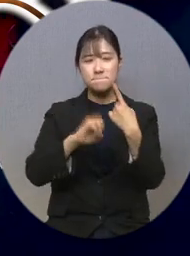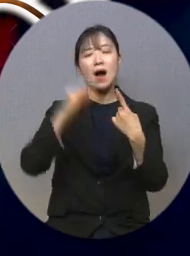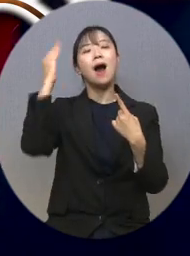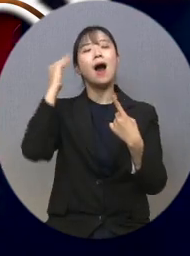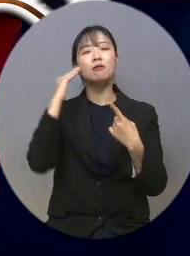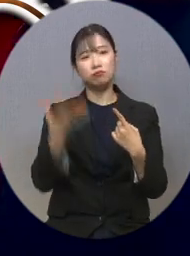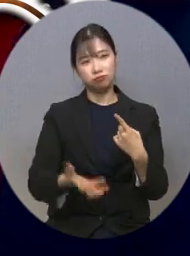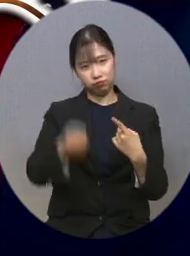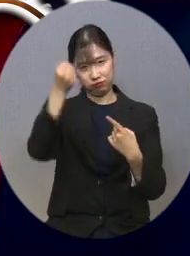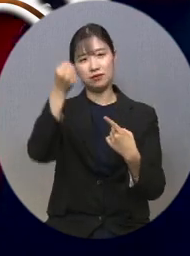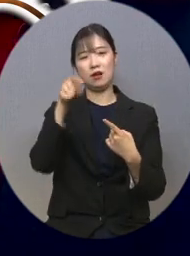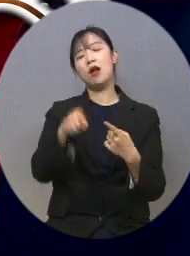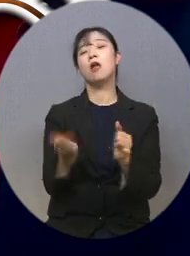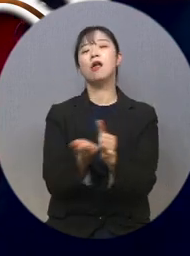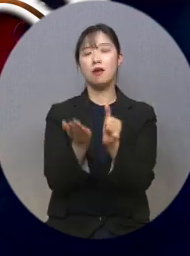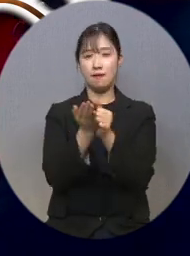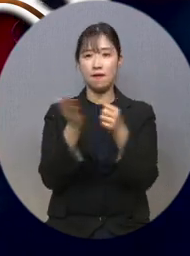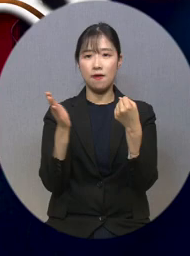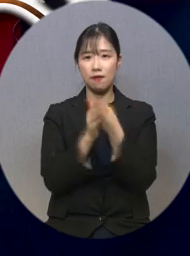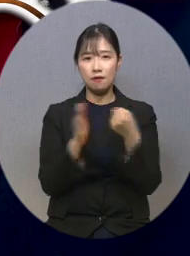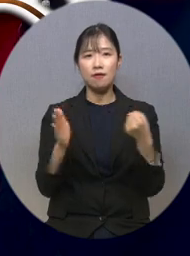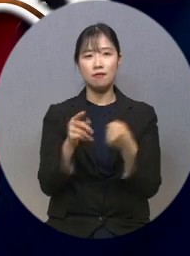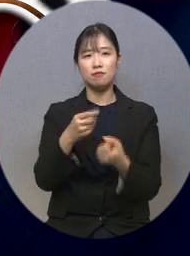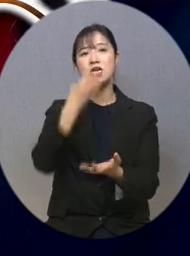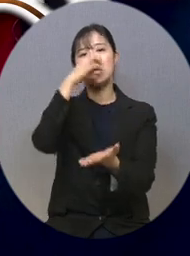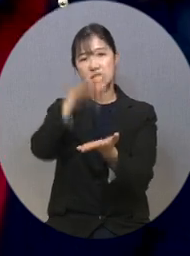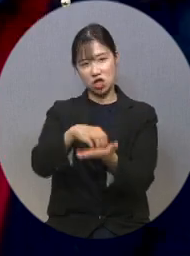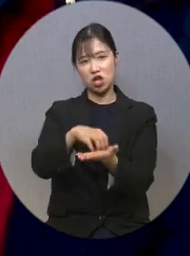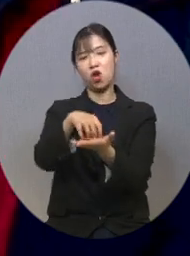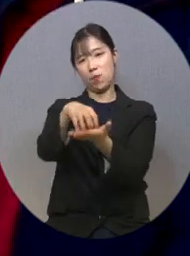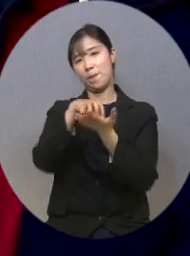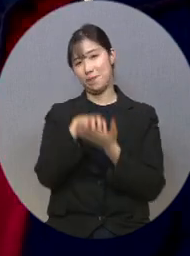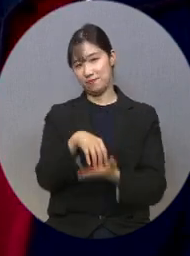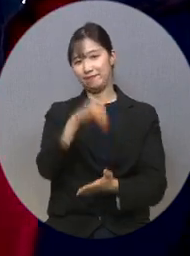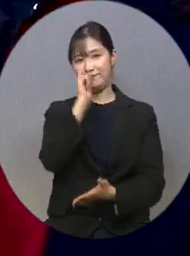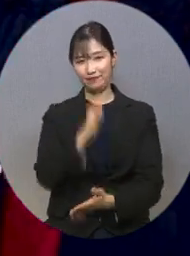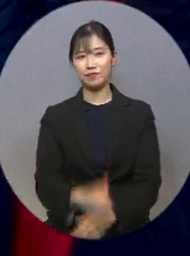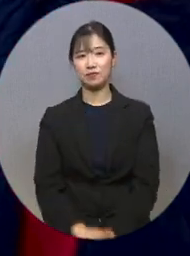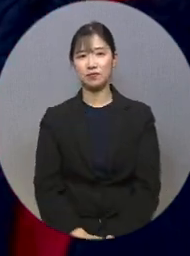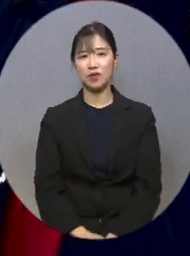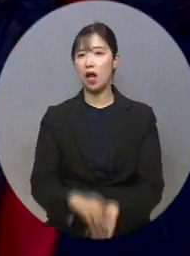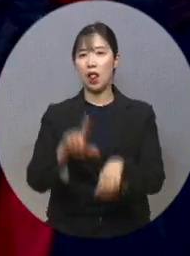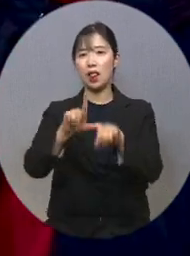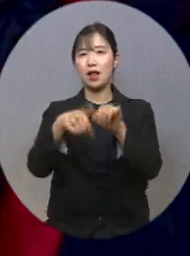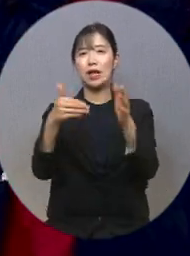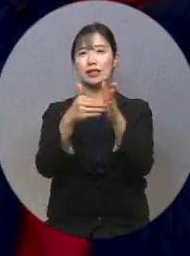국산 배지로 만들어서 무농약 인증까지 받고 있습니다. 네. 예, 끝났어. 끝났어?